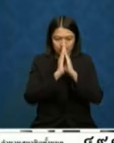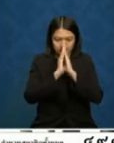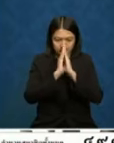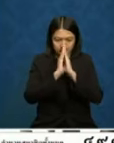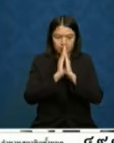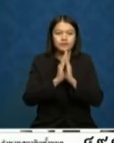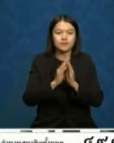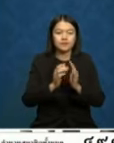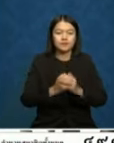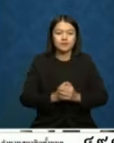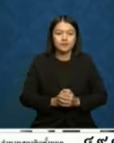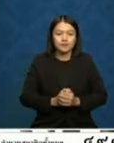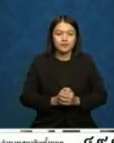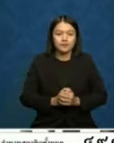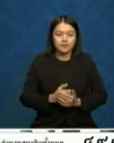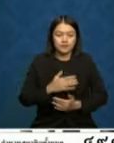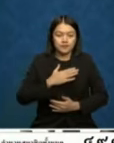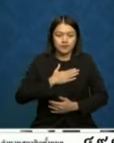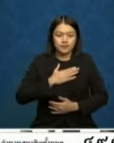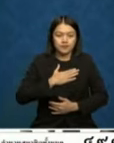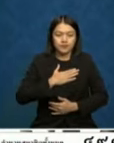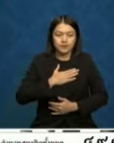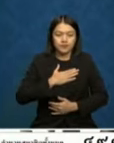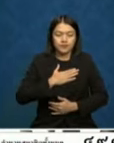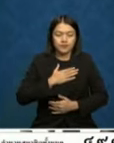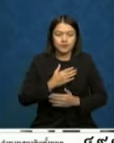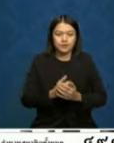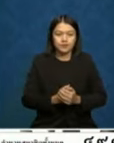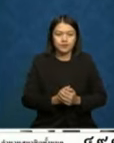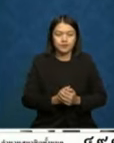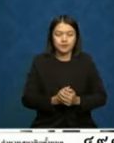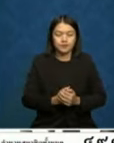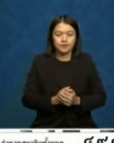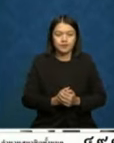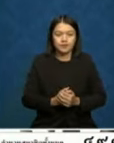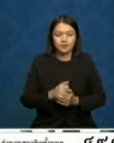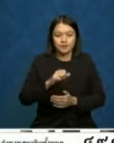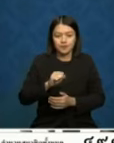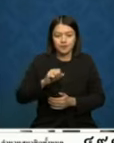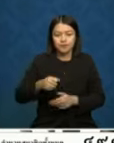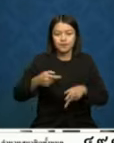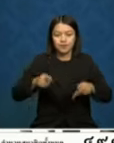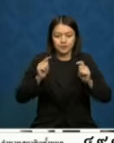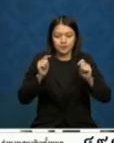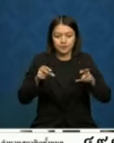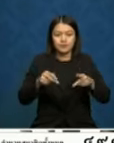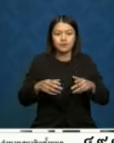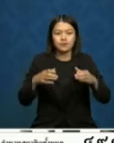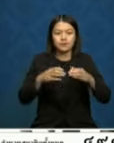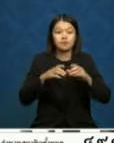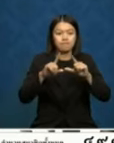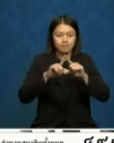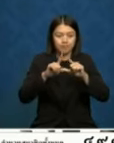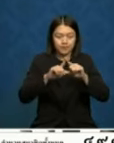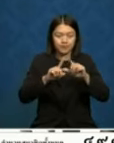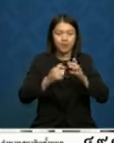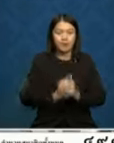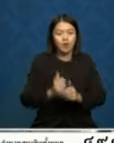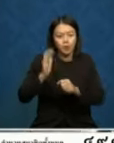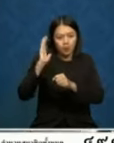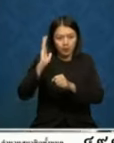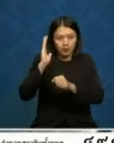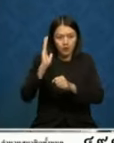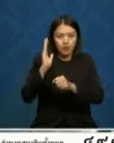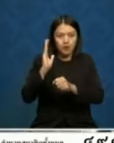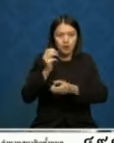สภาผู้แทนราษฎรค่ะดิฉันนางสาวชนทิชาแจ้งเร็วผู้แทนราษฎรจังหวัดปทุมธานีพรรคประชาชนขอร่วมอภิปราย